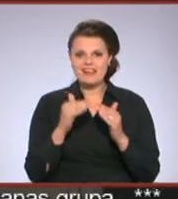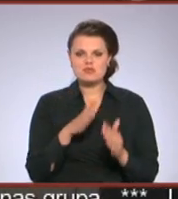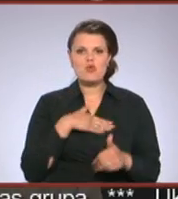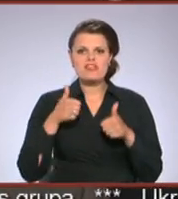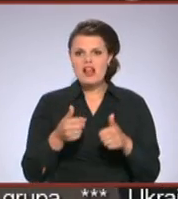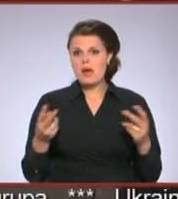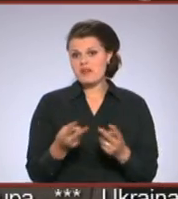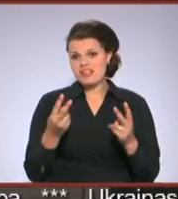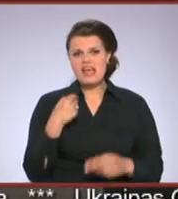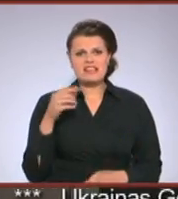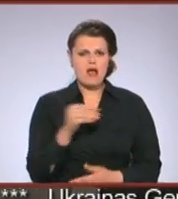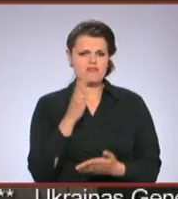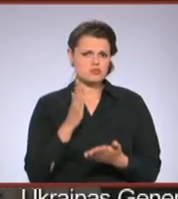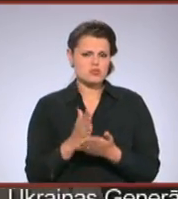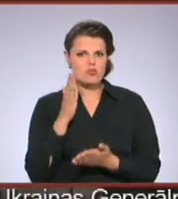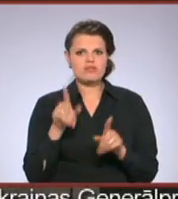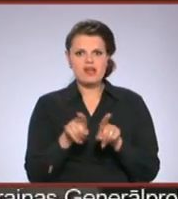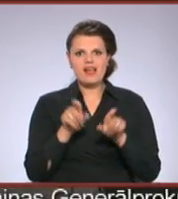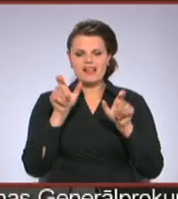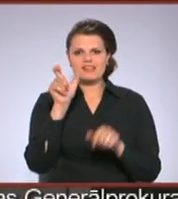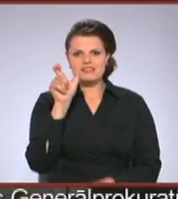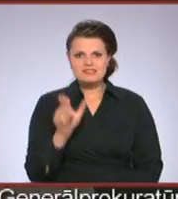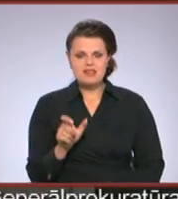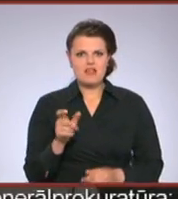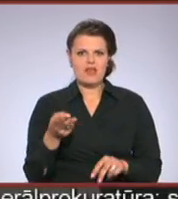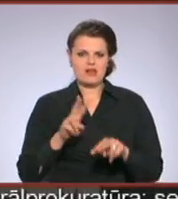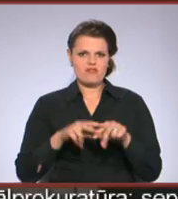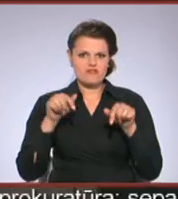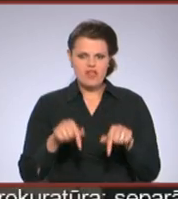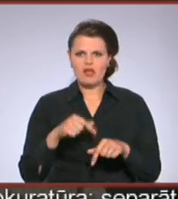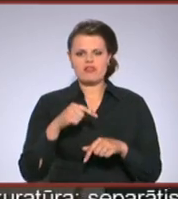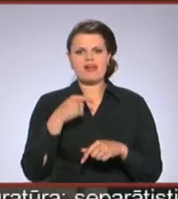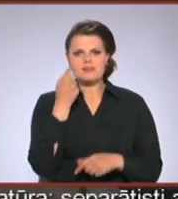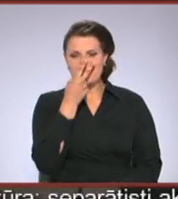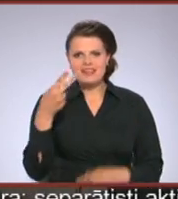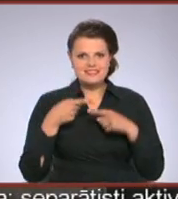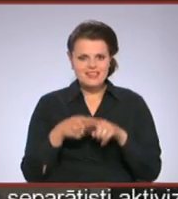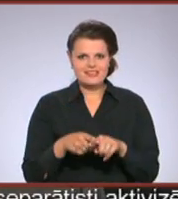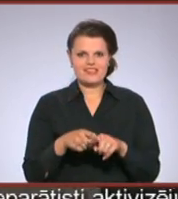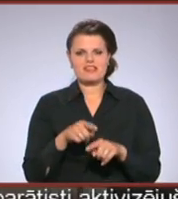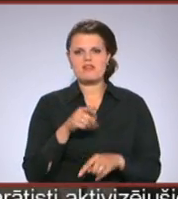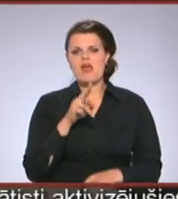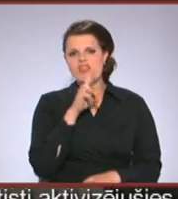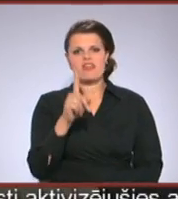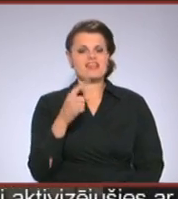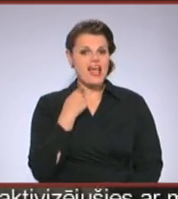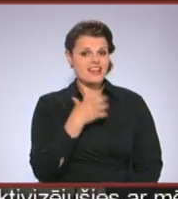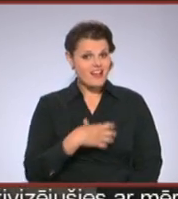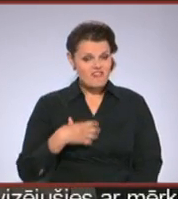jau viss notiek. Bet šeit arī uz vietām cilvēki tomēr šo tehniku redz un ne jau visu uz Rīgu aizbrauks. Tā sajūta vajadzīga ne tikai Rīgā, bet